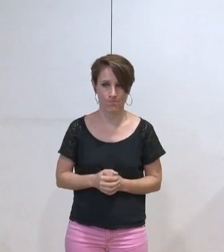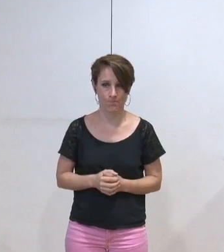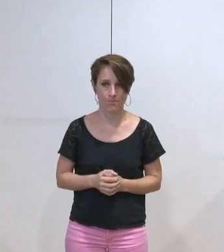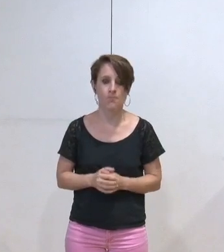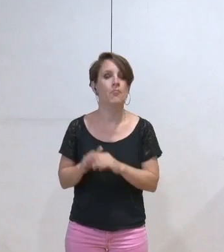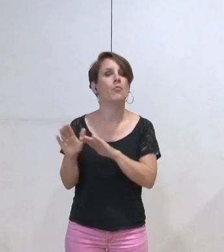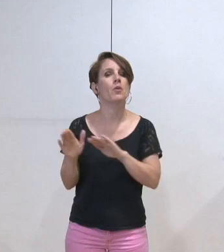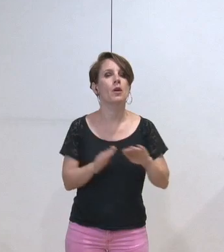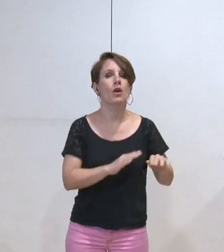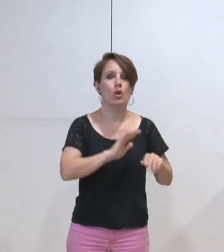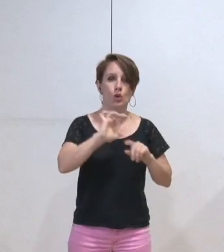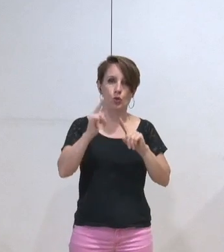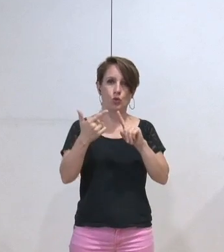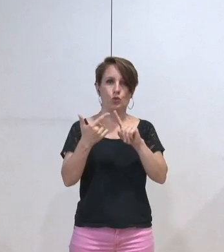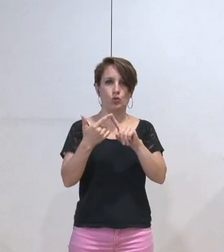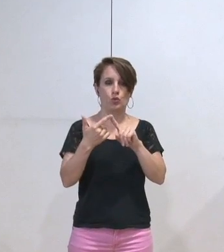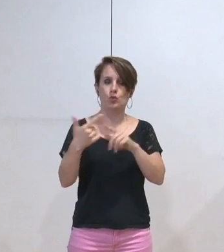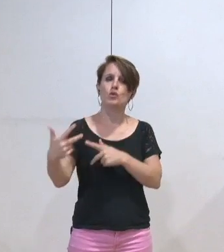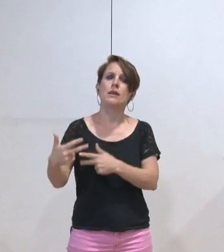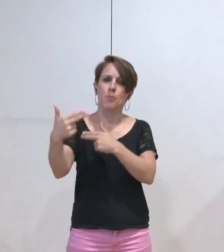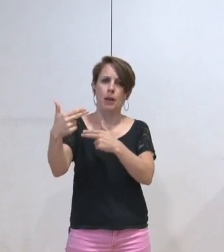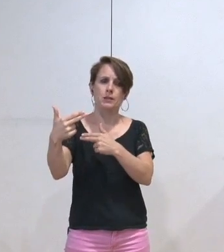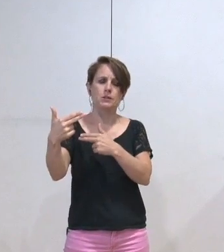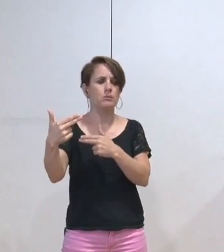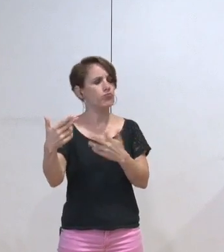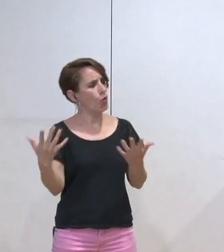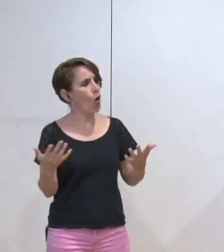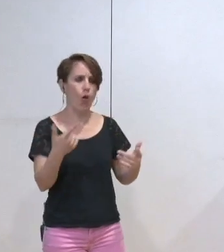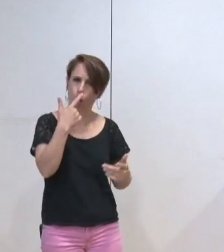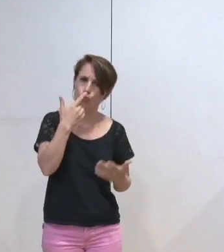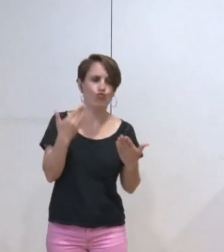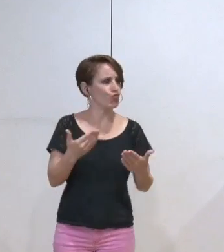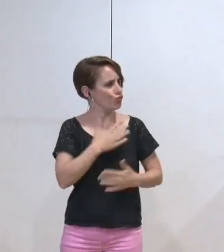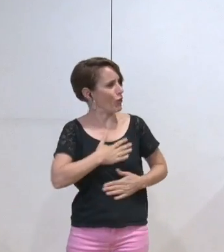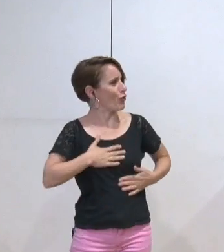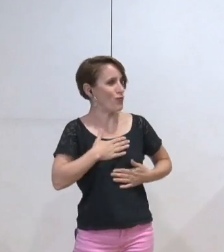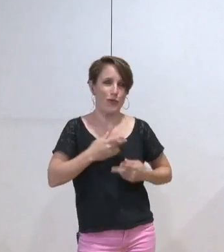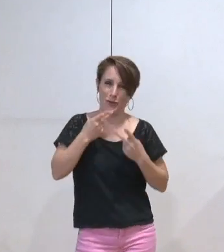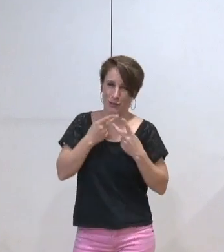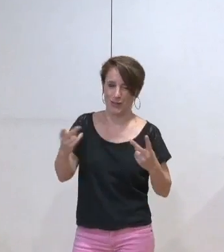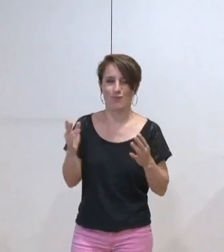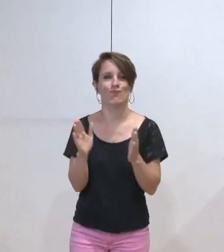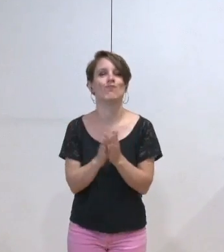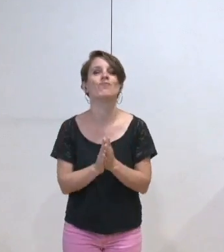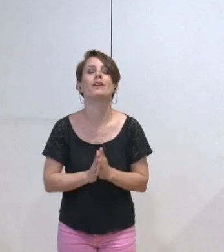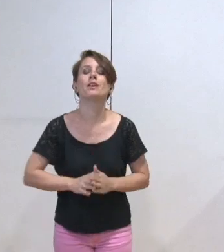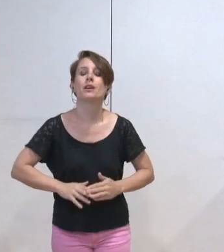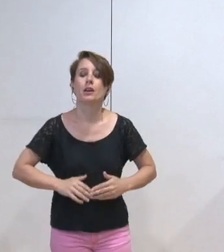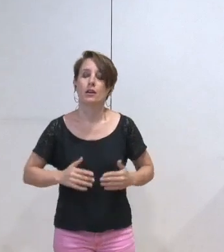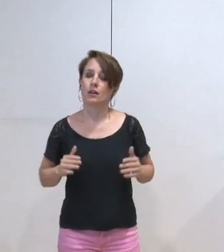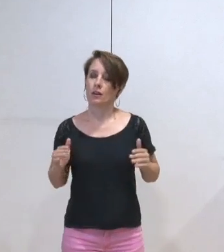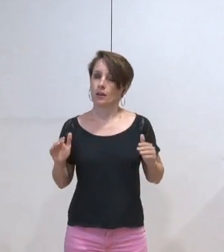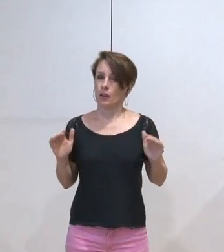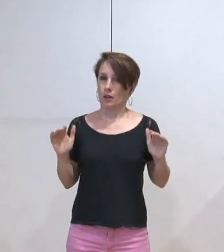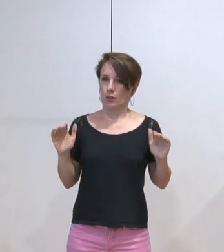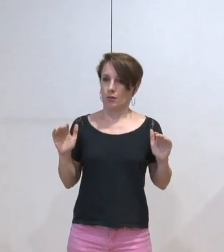écoutez on va se faire plaisir pour une fois aussi je vais réaffirmer ici quand même justement que si